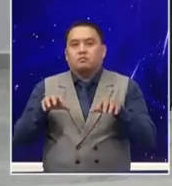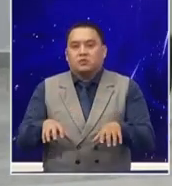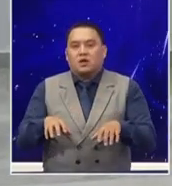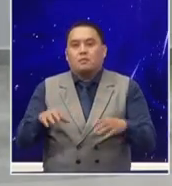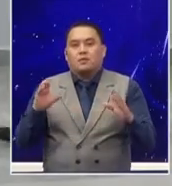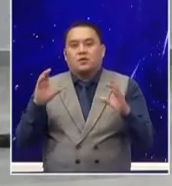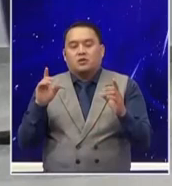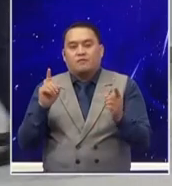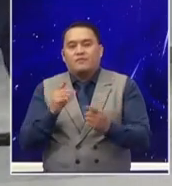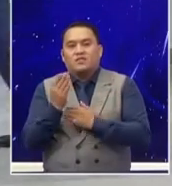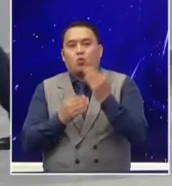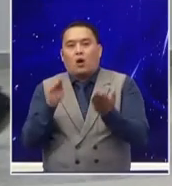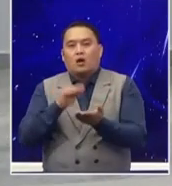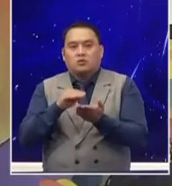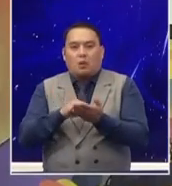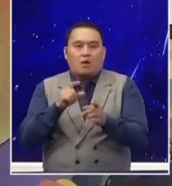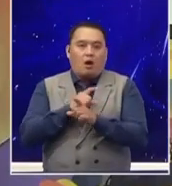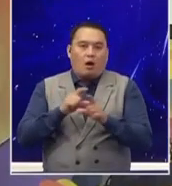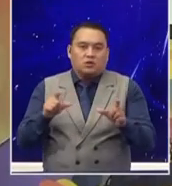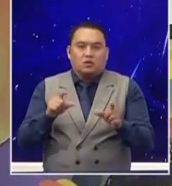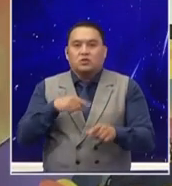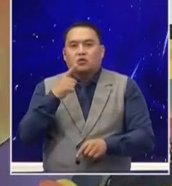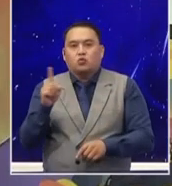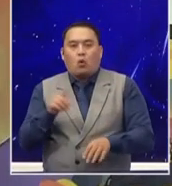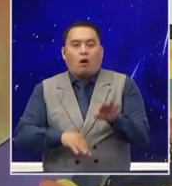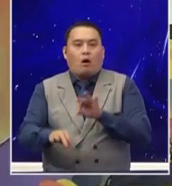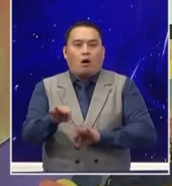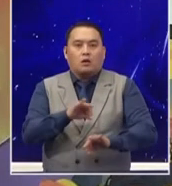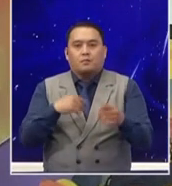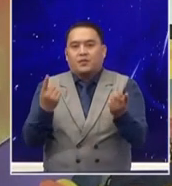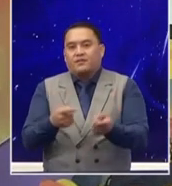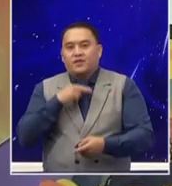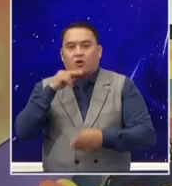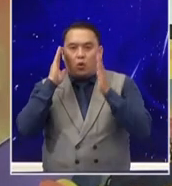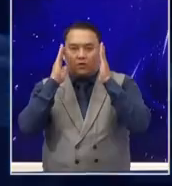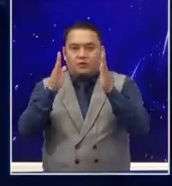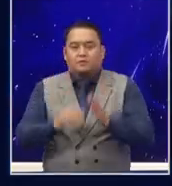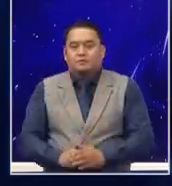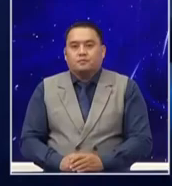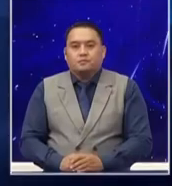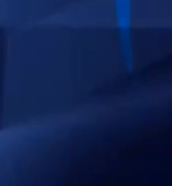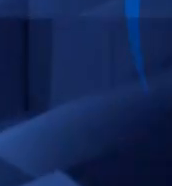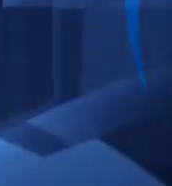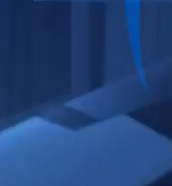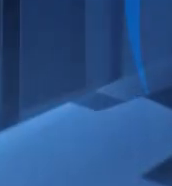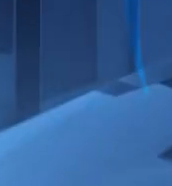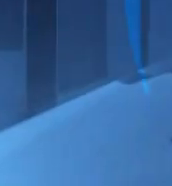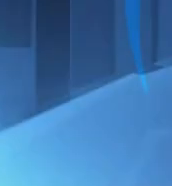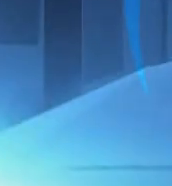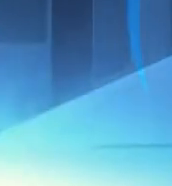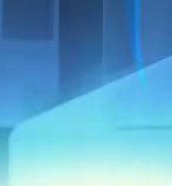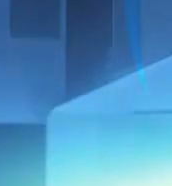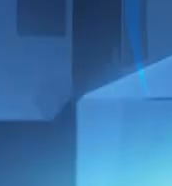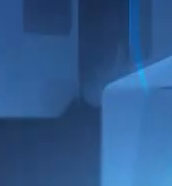партии Нур-Отан дал высокую оценку объекту и подчеркнул архитектурную привлекательность здания. Ануар Амангельдинов, Абзал